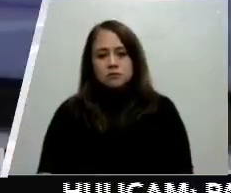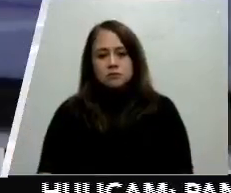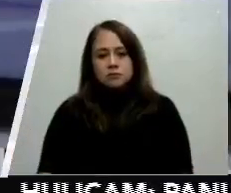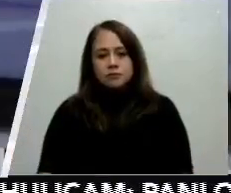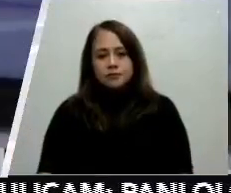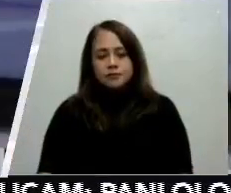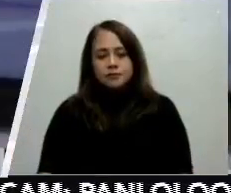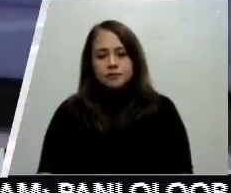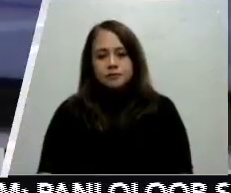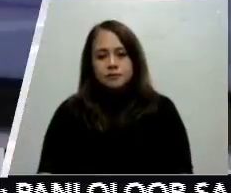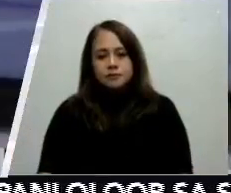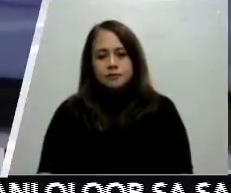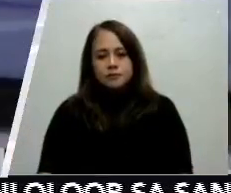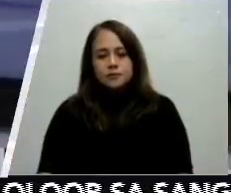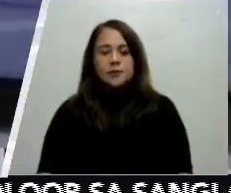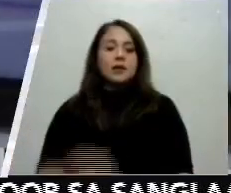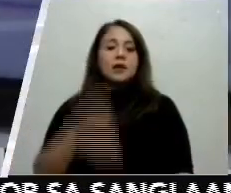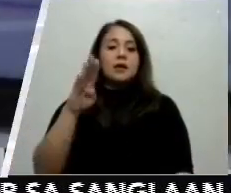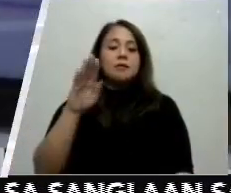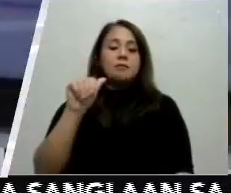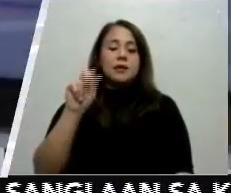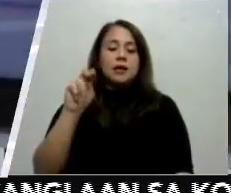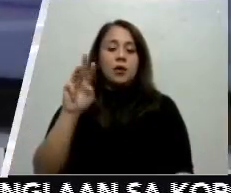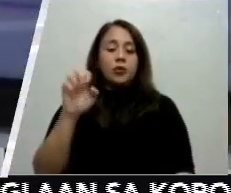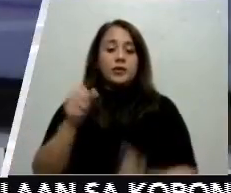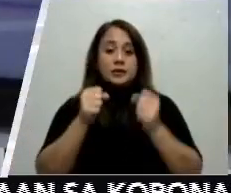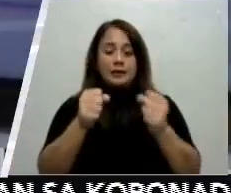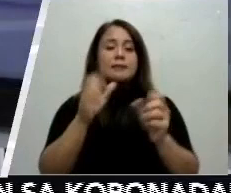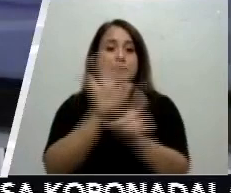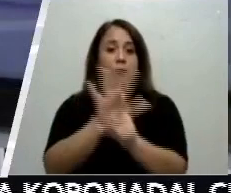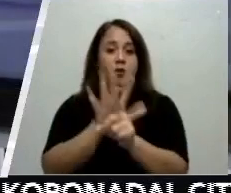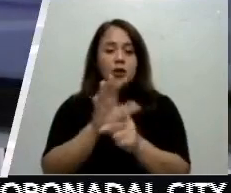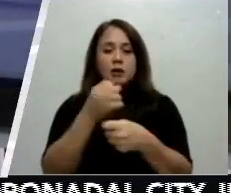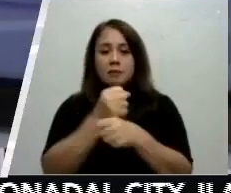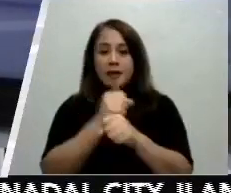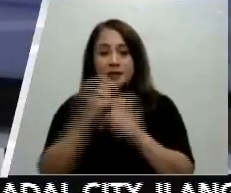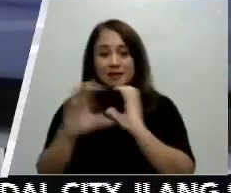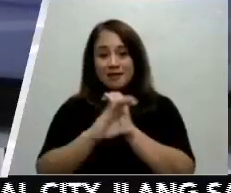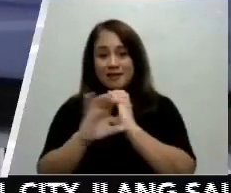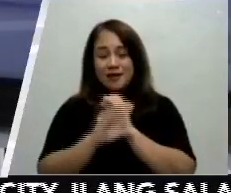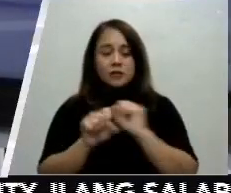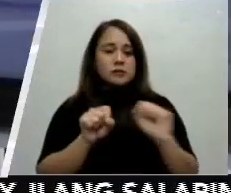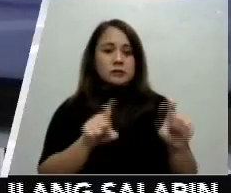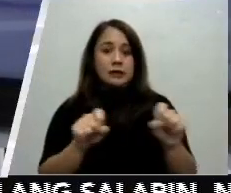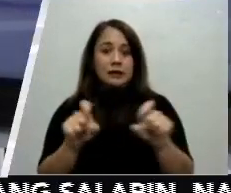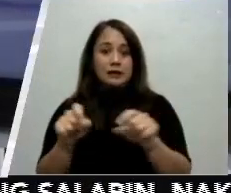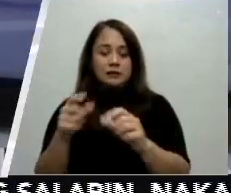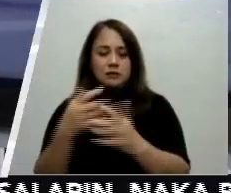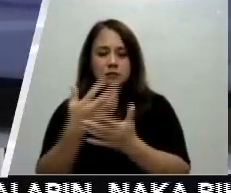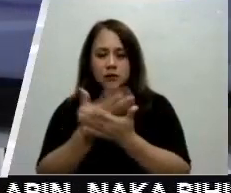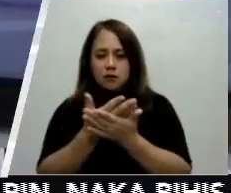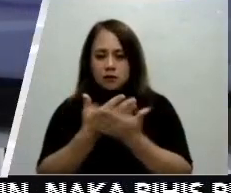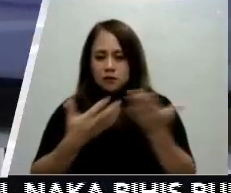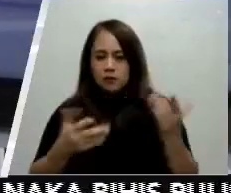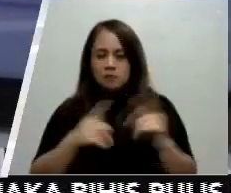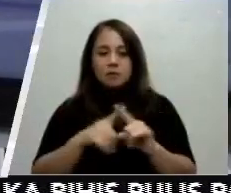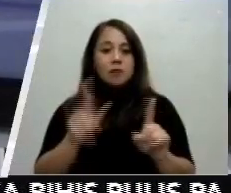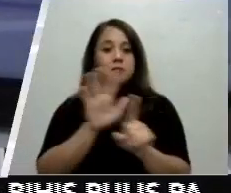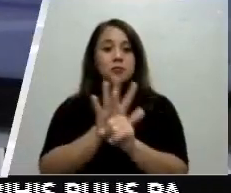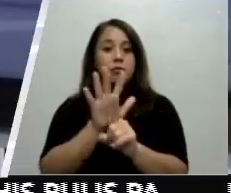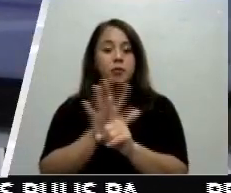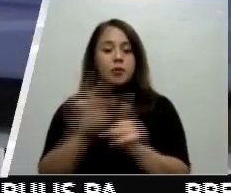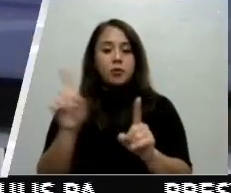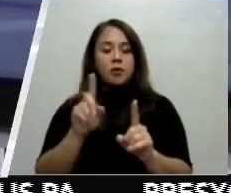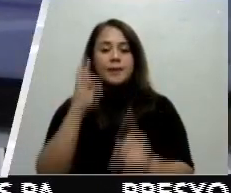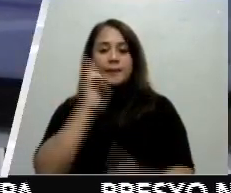Ang Banawe Street sa Quezon City kilala sa mga pagawaan ng kotse at tindahan ng mga piyesa. Pero patok din ang hile-hilerang restaurants